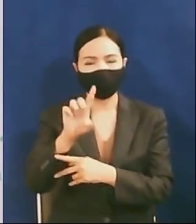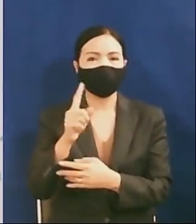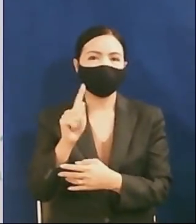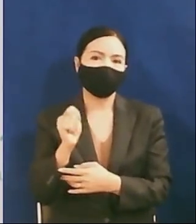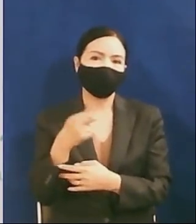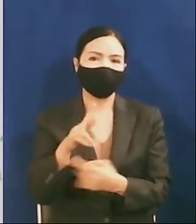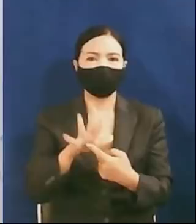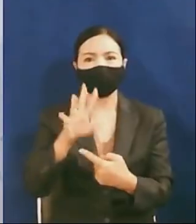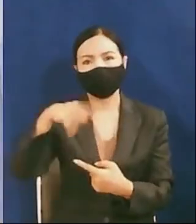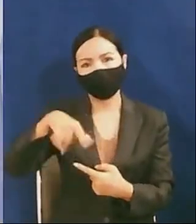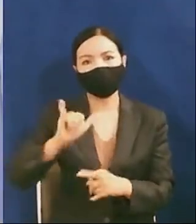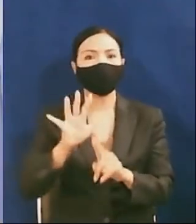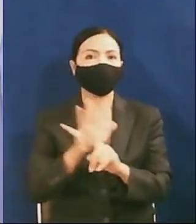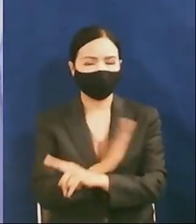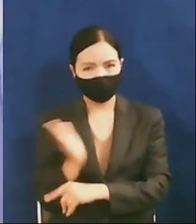ค่ะ